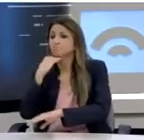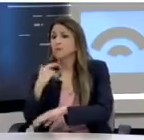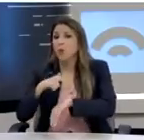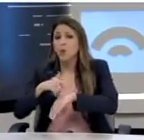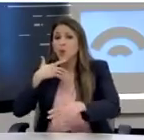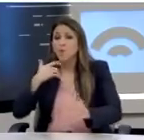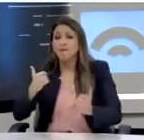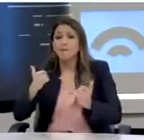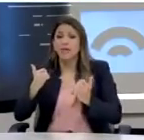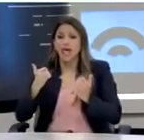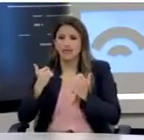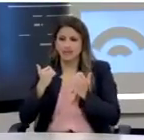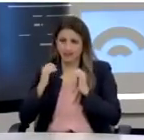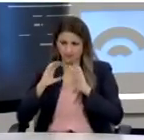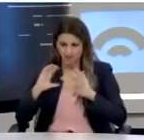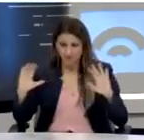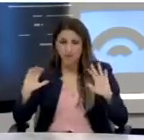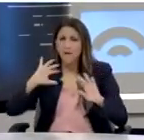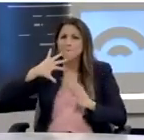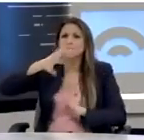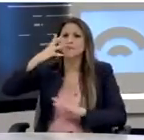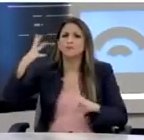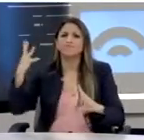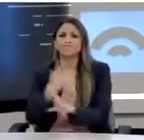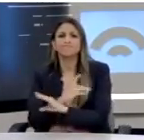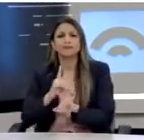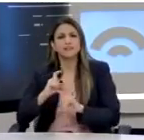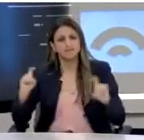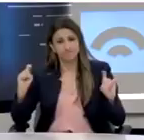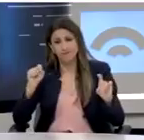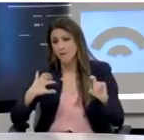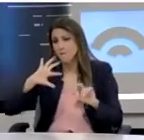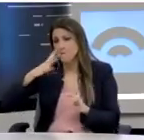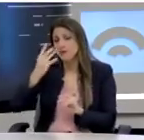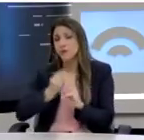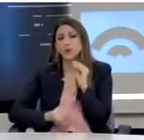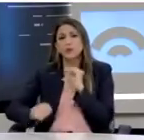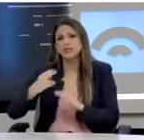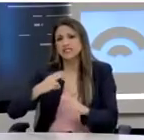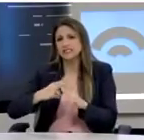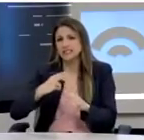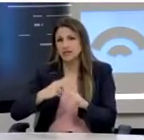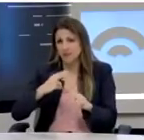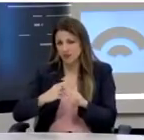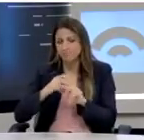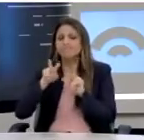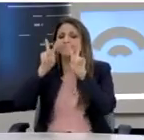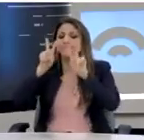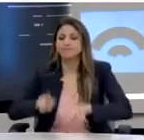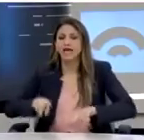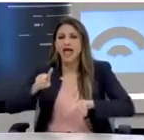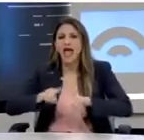κερδίσαμε, και θεωρώ ότι είναι το πιο σημαντικό απ' όλα, είναι ότι κατοχυρώνεται η ελληνική